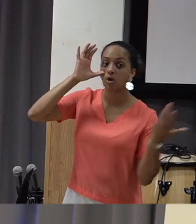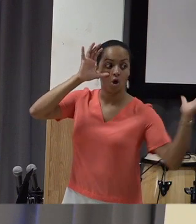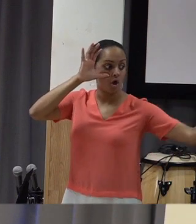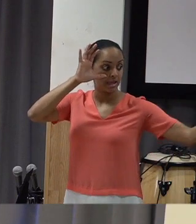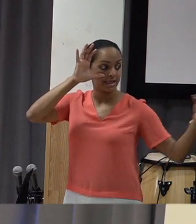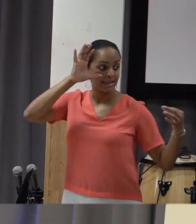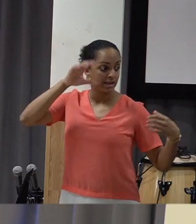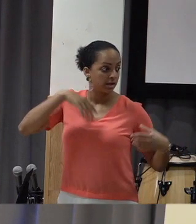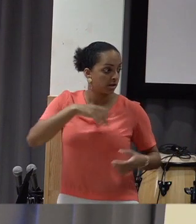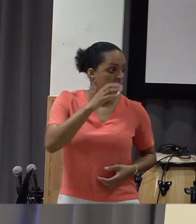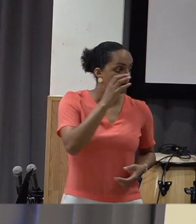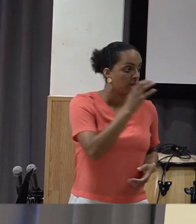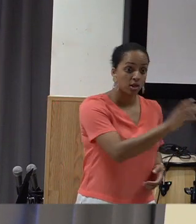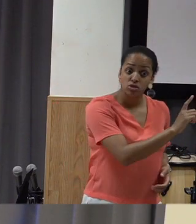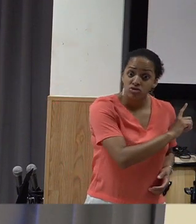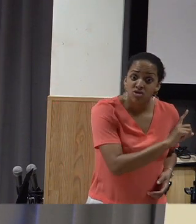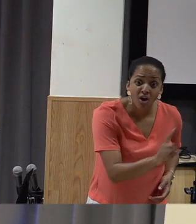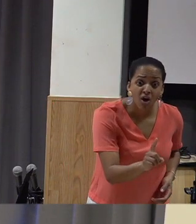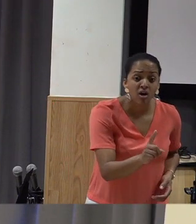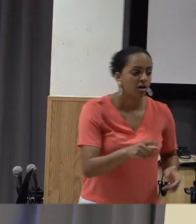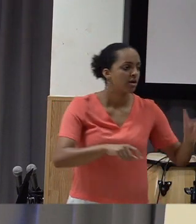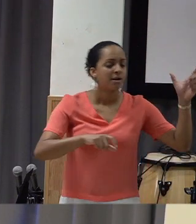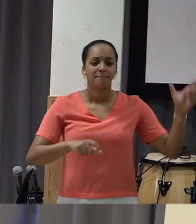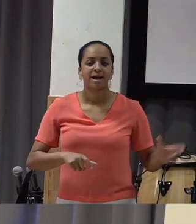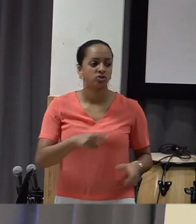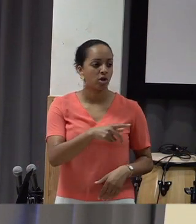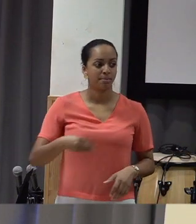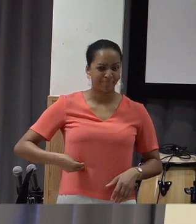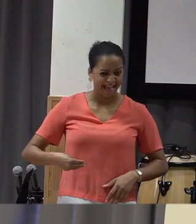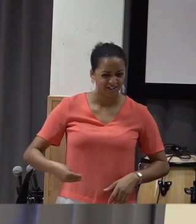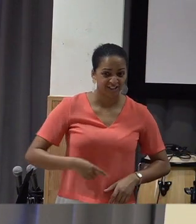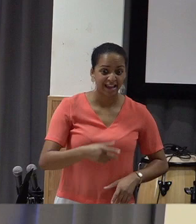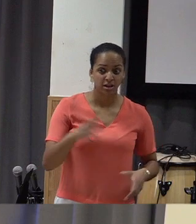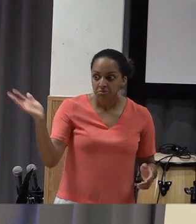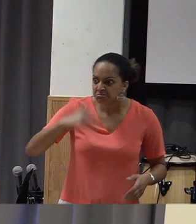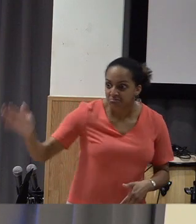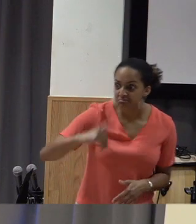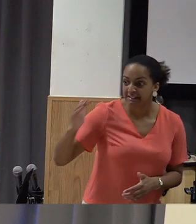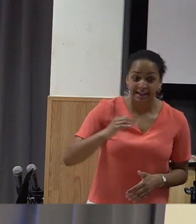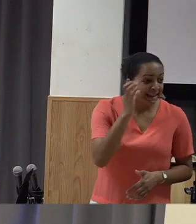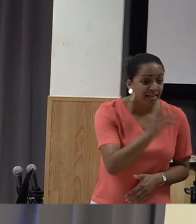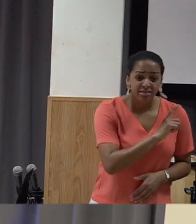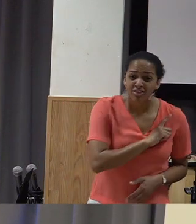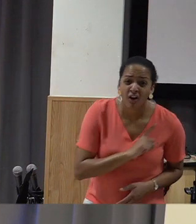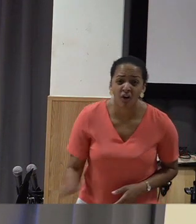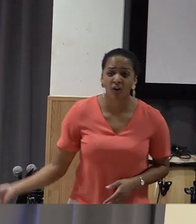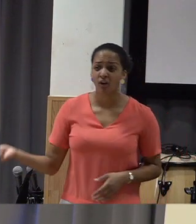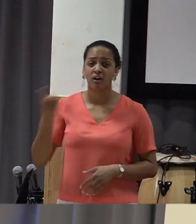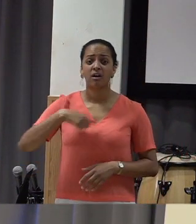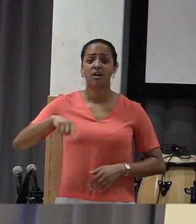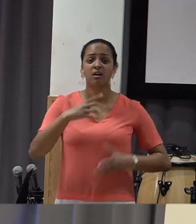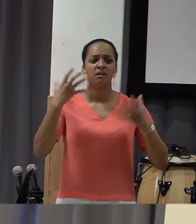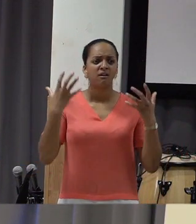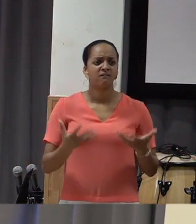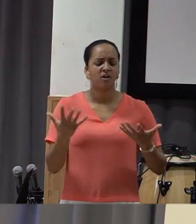pas. Si quelqu'un veut t'entraîner dans son péché, alors ne le suis pas non plus. Si un autre tente de te faire revenir